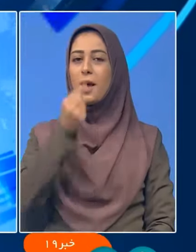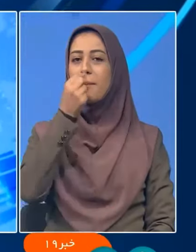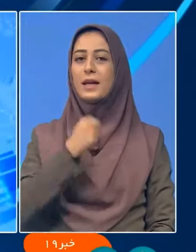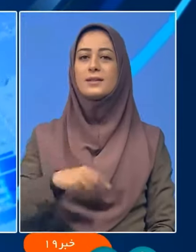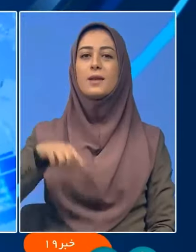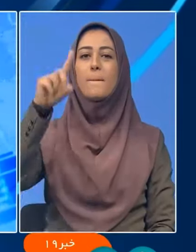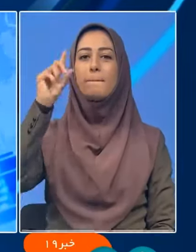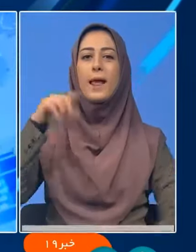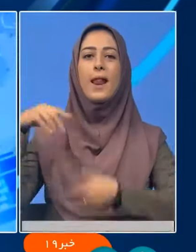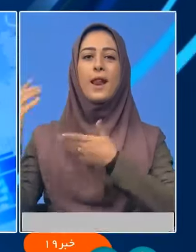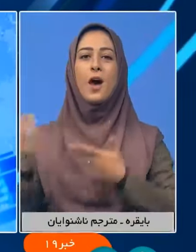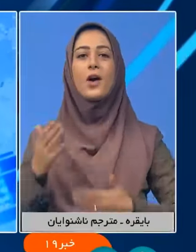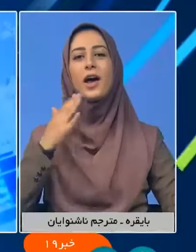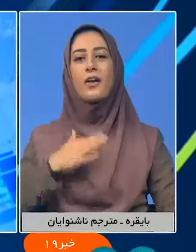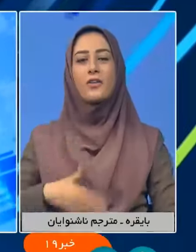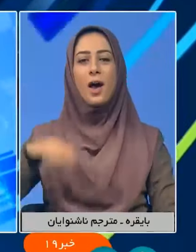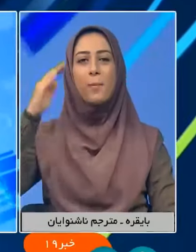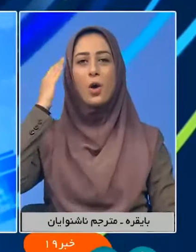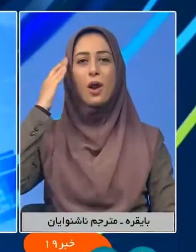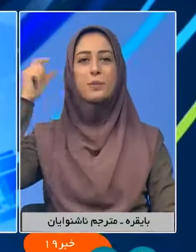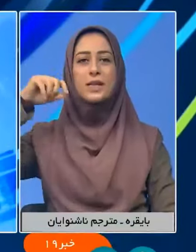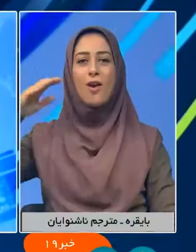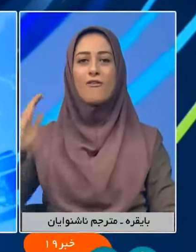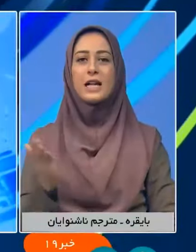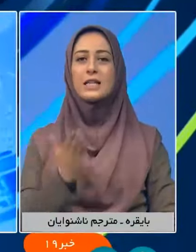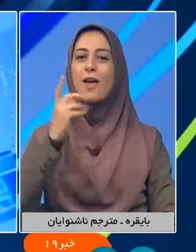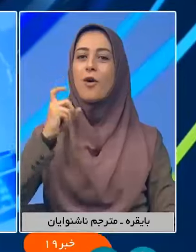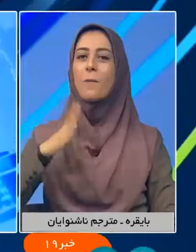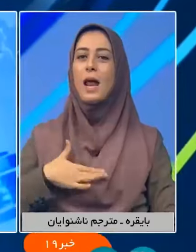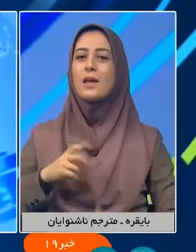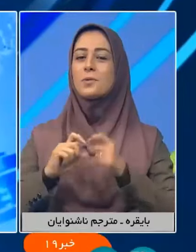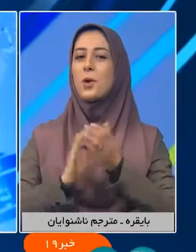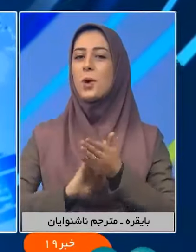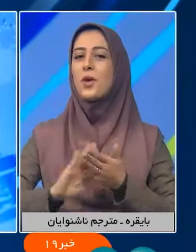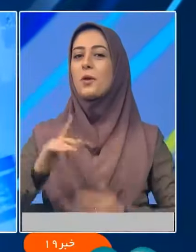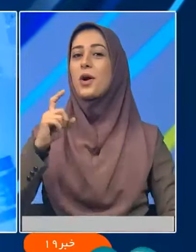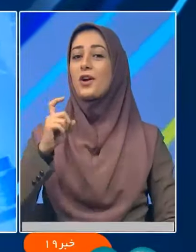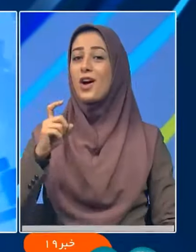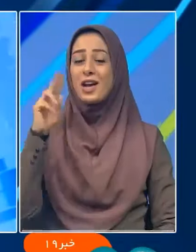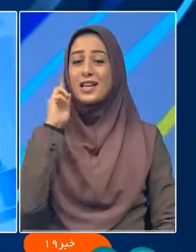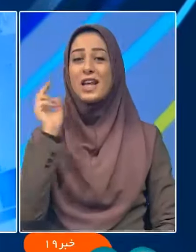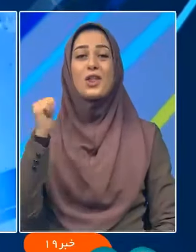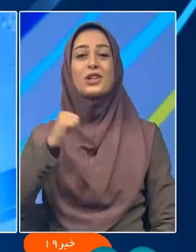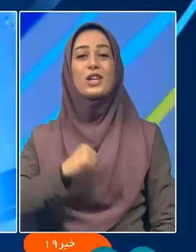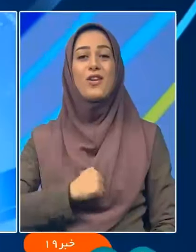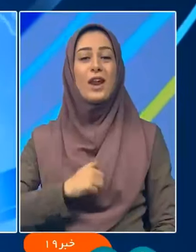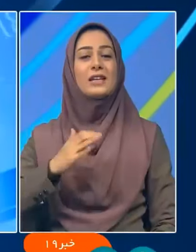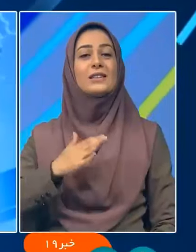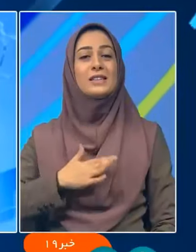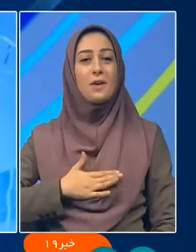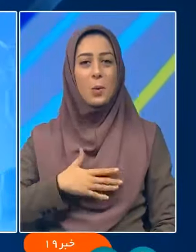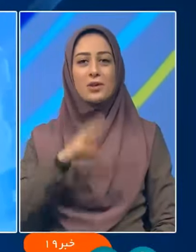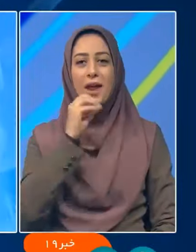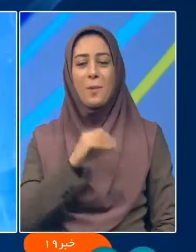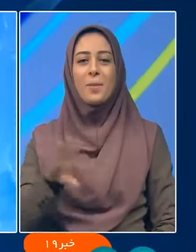بسم الله الرحمن الرحیم. اللهم صل علی محمد و آل محمد و عجل فرجهم. سلام بر شما بینندگان عزیز و ارجمند، به